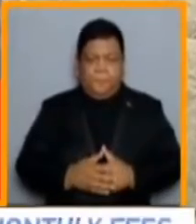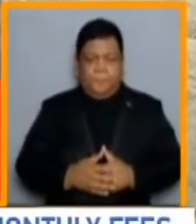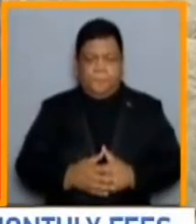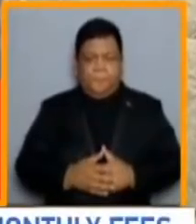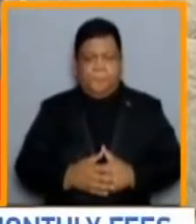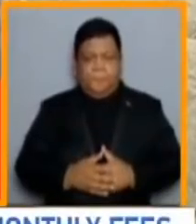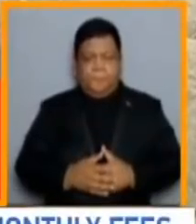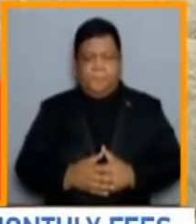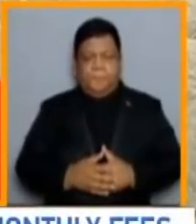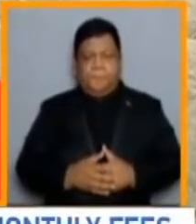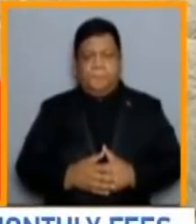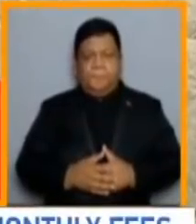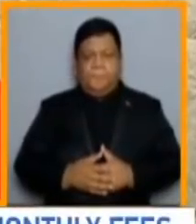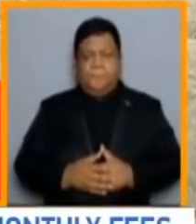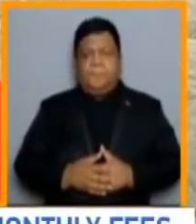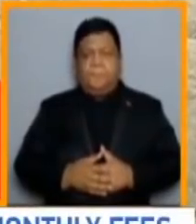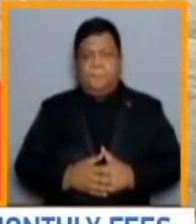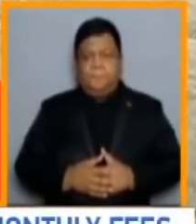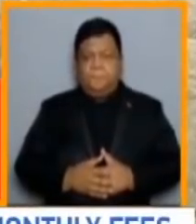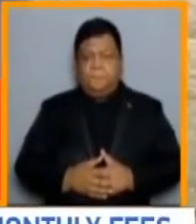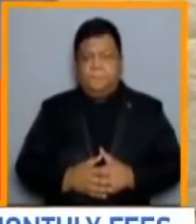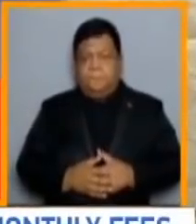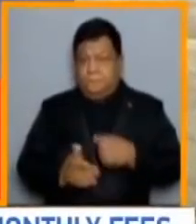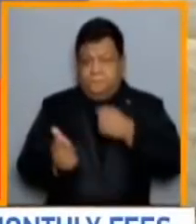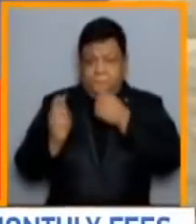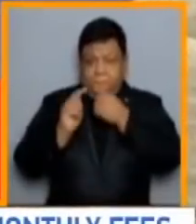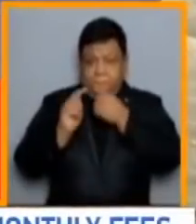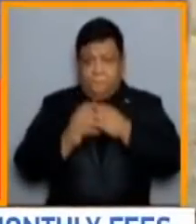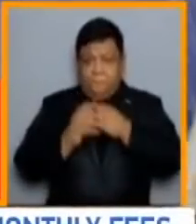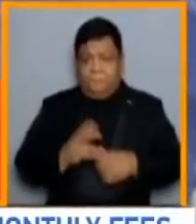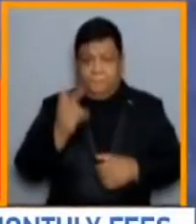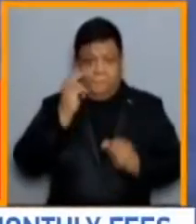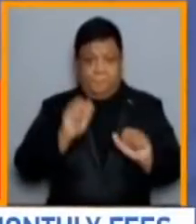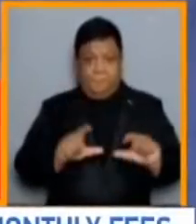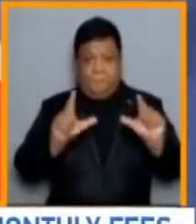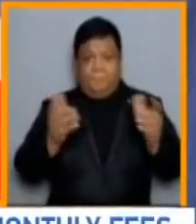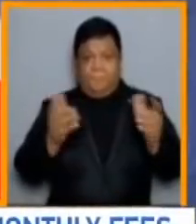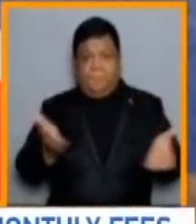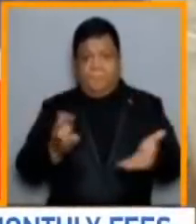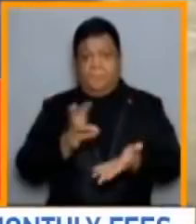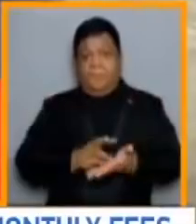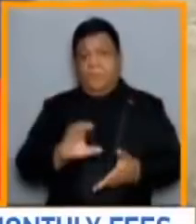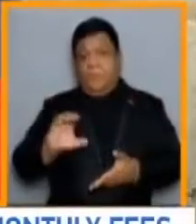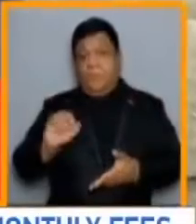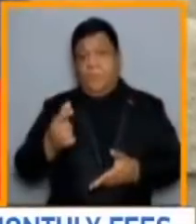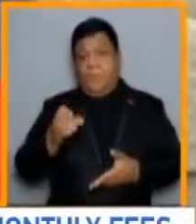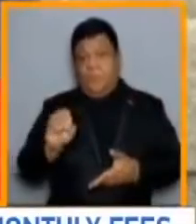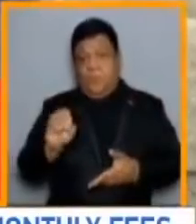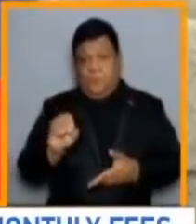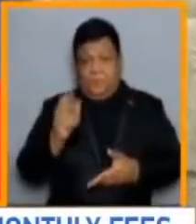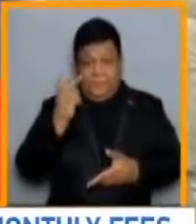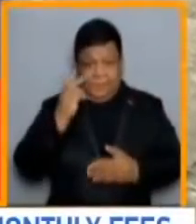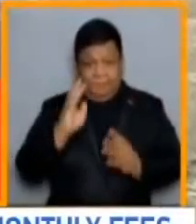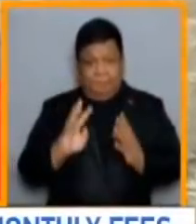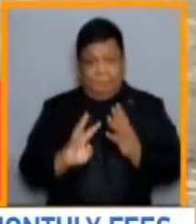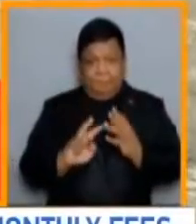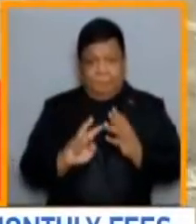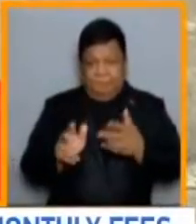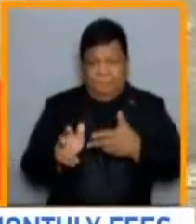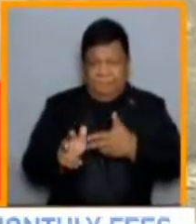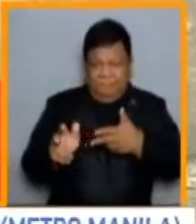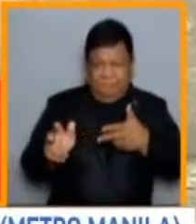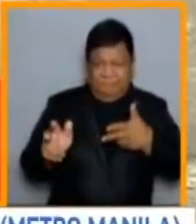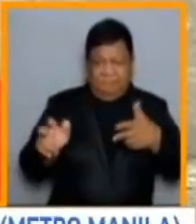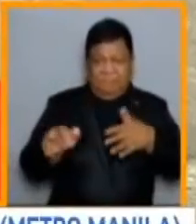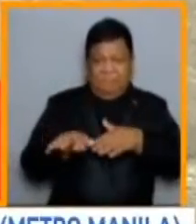So Igan, ito yung live na situation dito sa Cogio. Makita na sa likuran, may konting build-up na rush hour. Ito yung mga paluwas